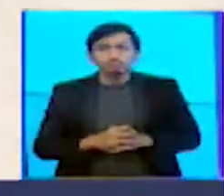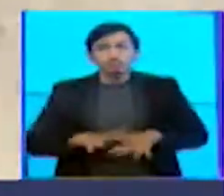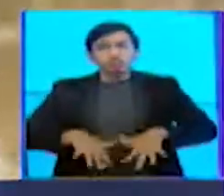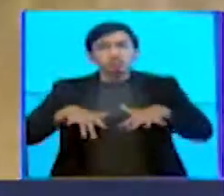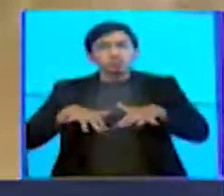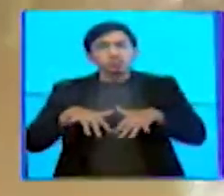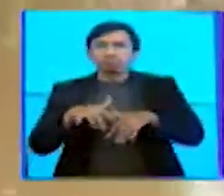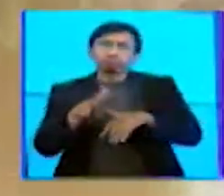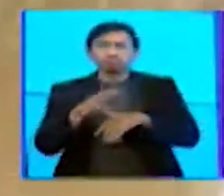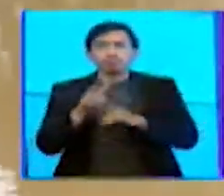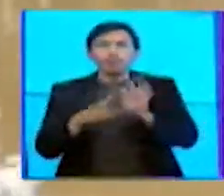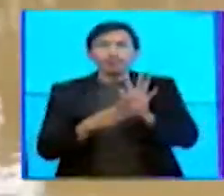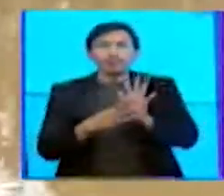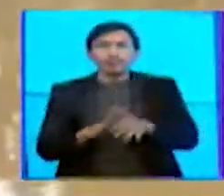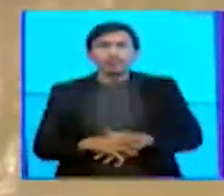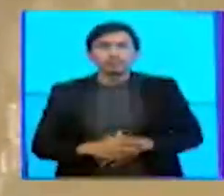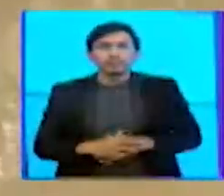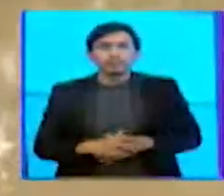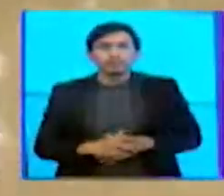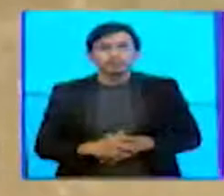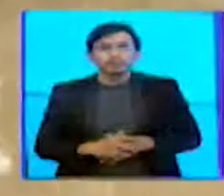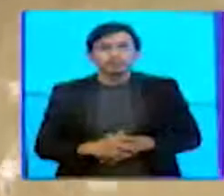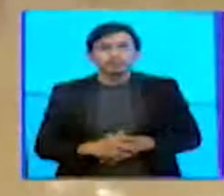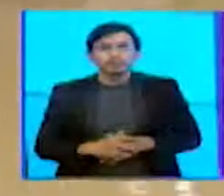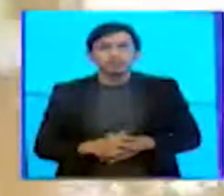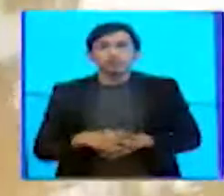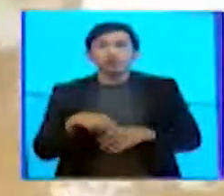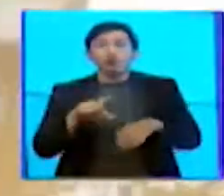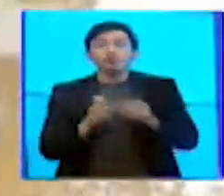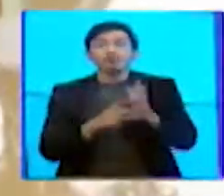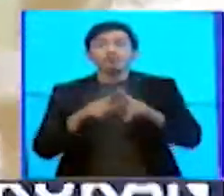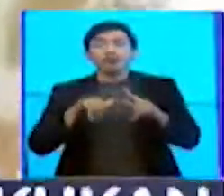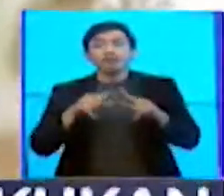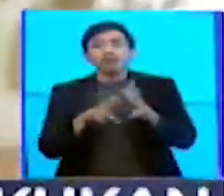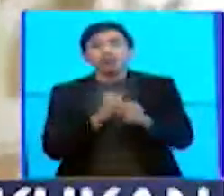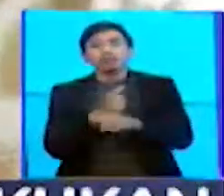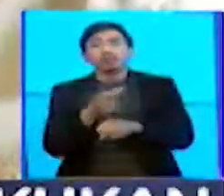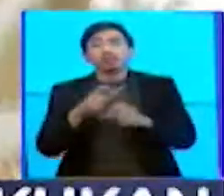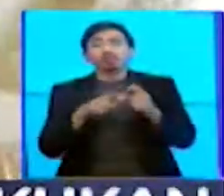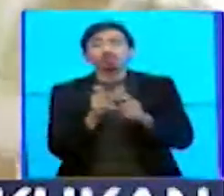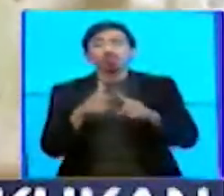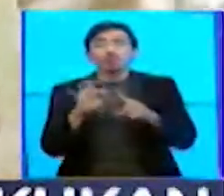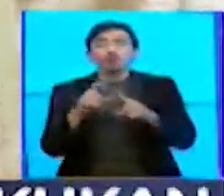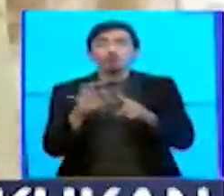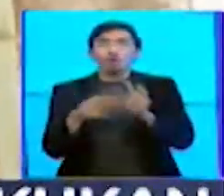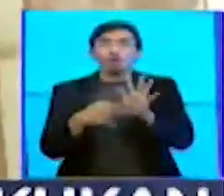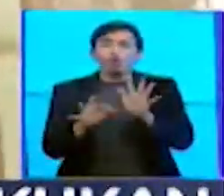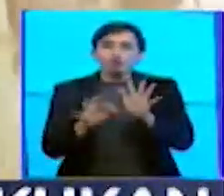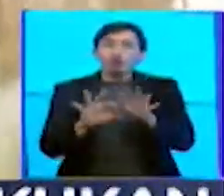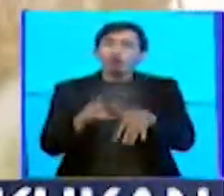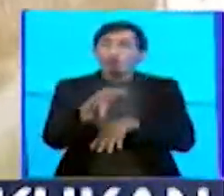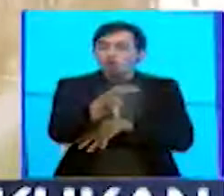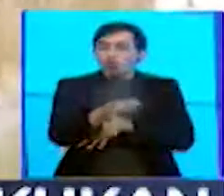meter. Sejumlah wilayah di Lumajang seperti di Kecamatan Sukodono, Kedung Lajang, dan wilayah kota terendam banjir dengan